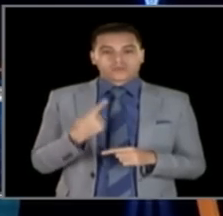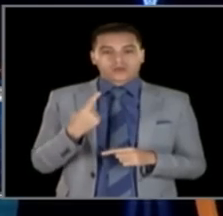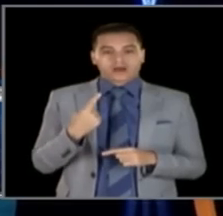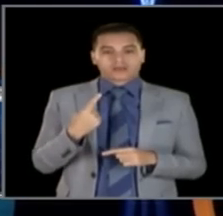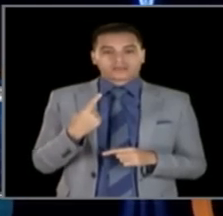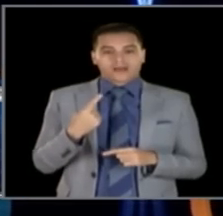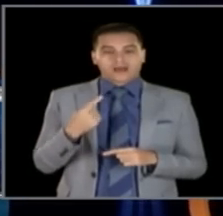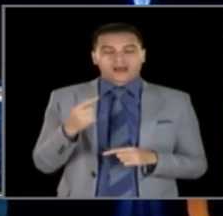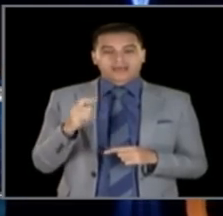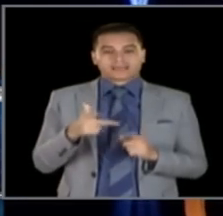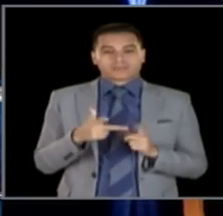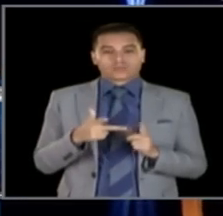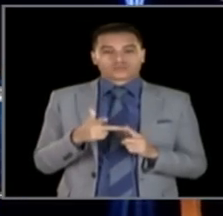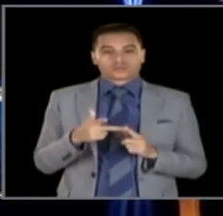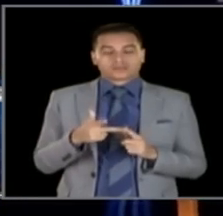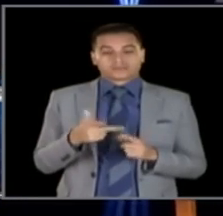برونزية.